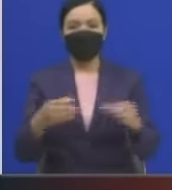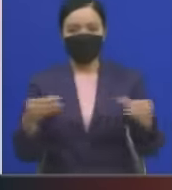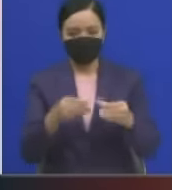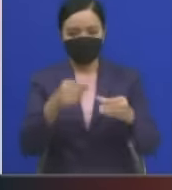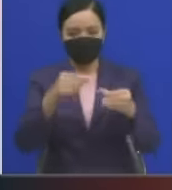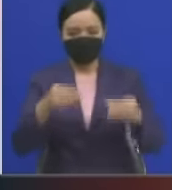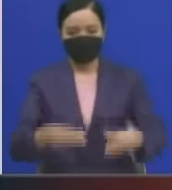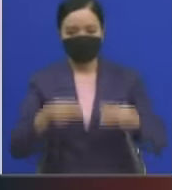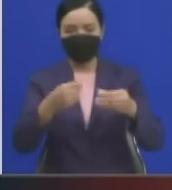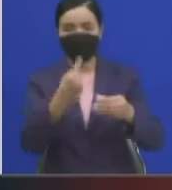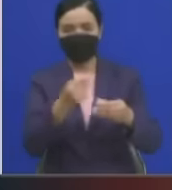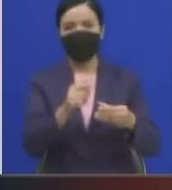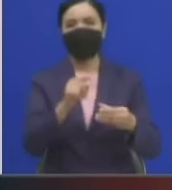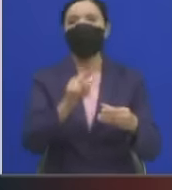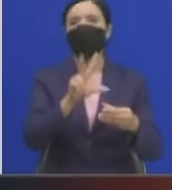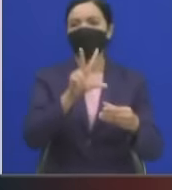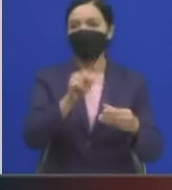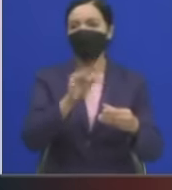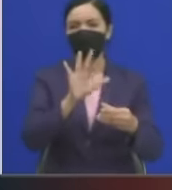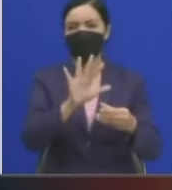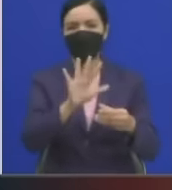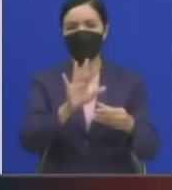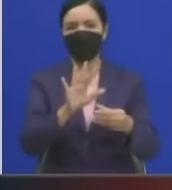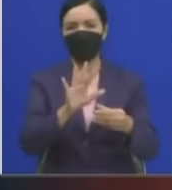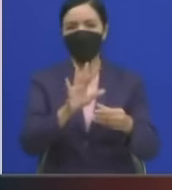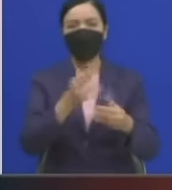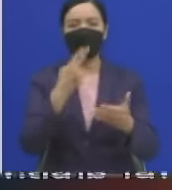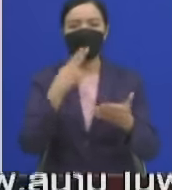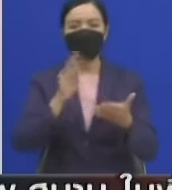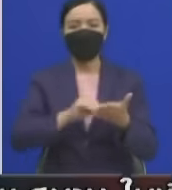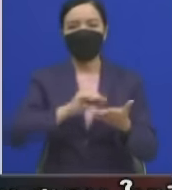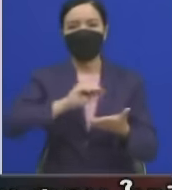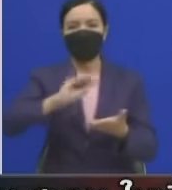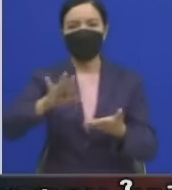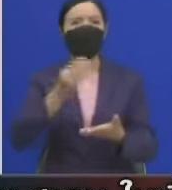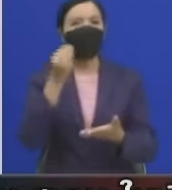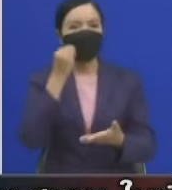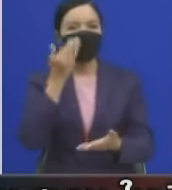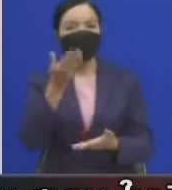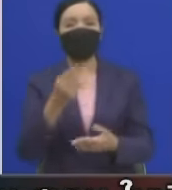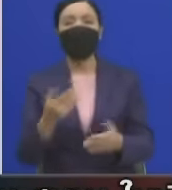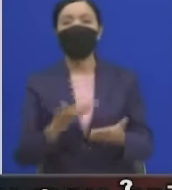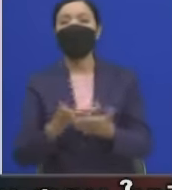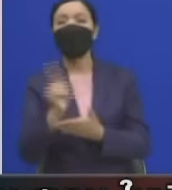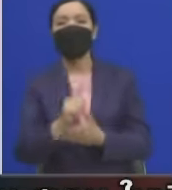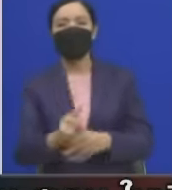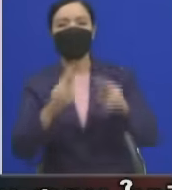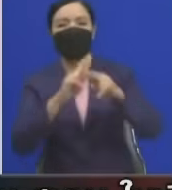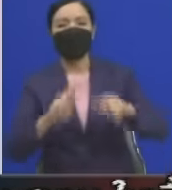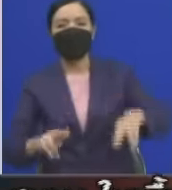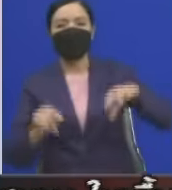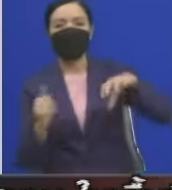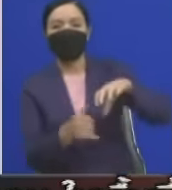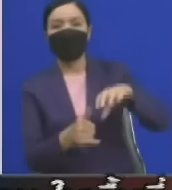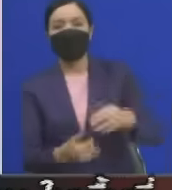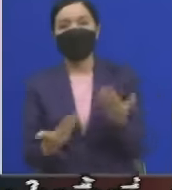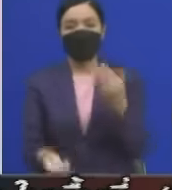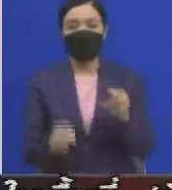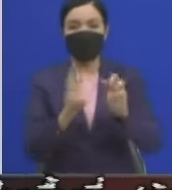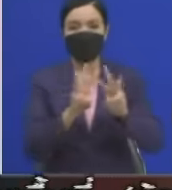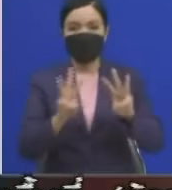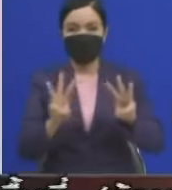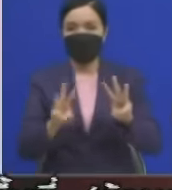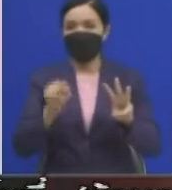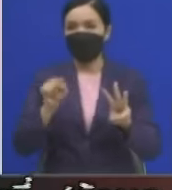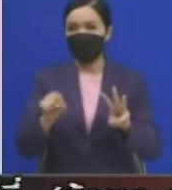อชุดจัดส่งถึงบ้านซื้อได้ที่ร้านขายยาองค์การเภสัชกรรมหรือเว็บไซต์ฮะ